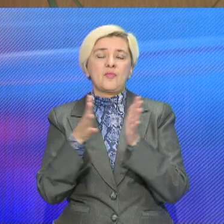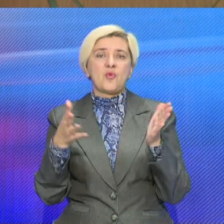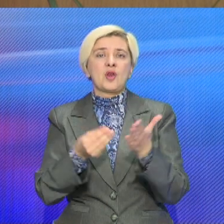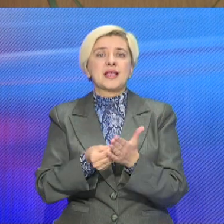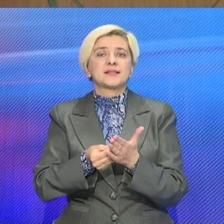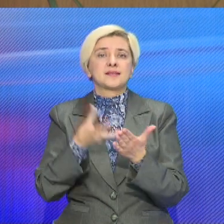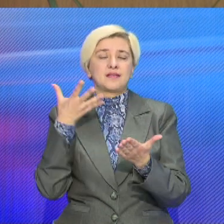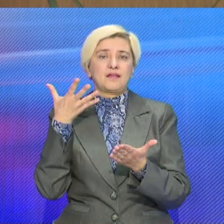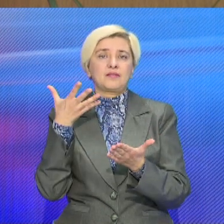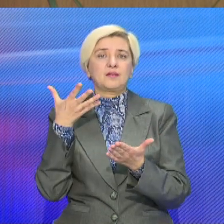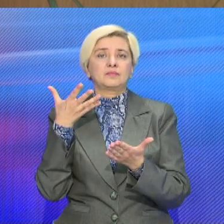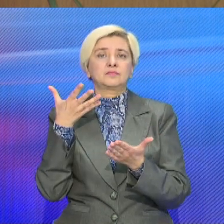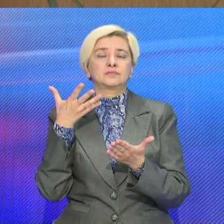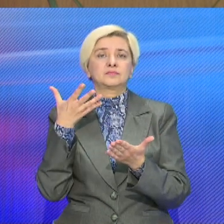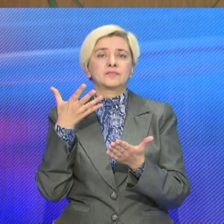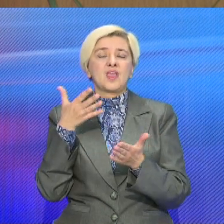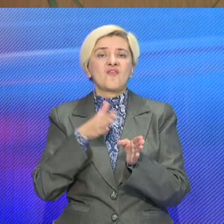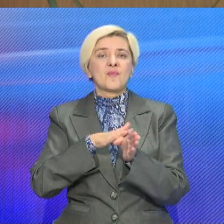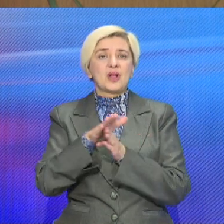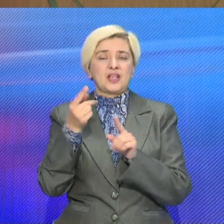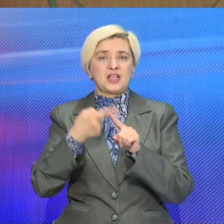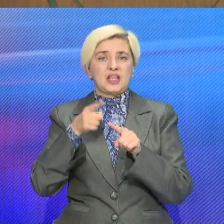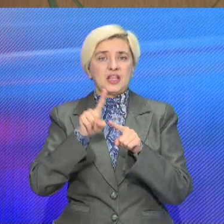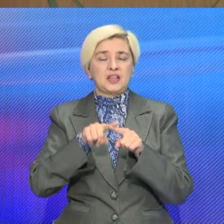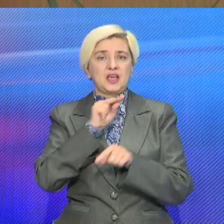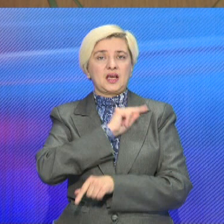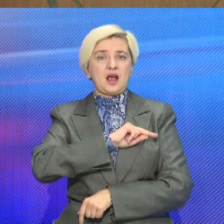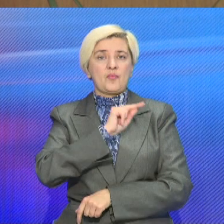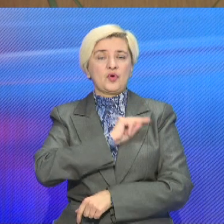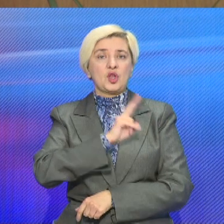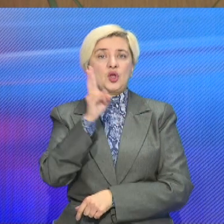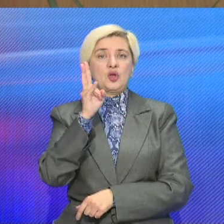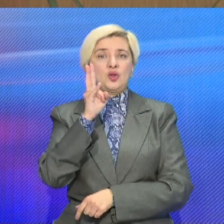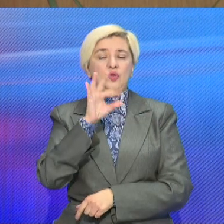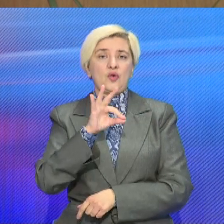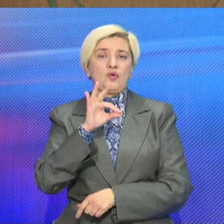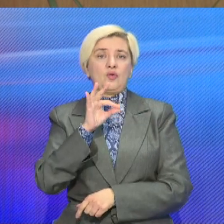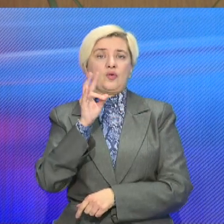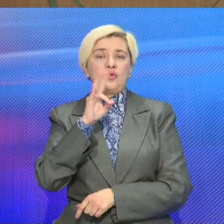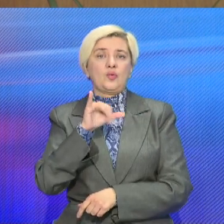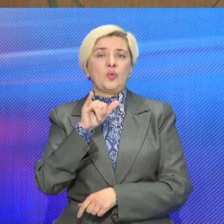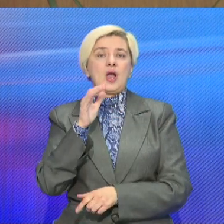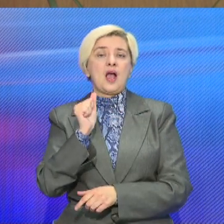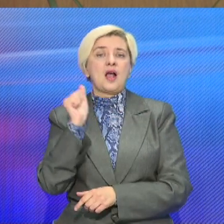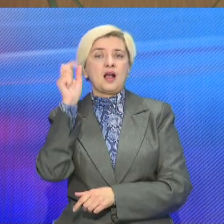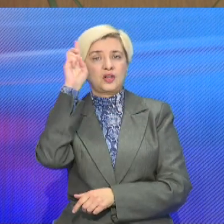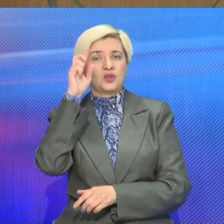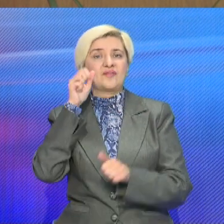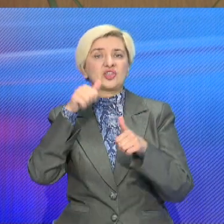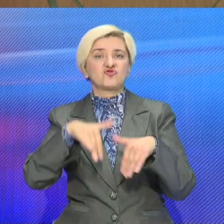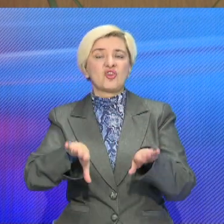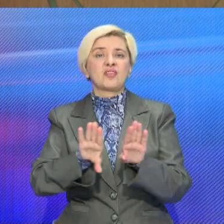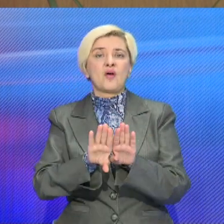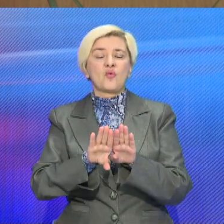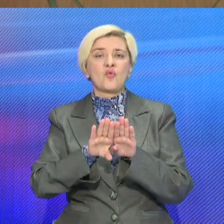ценят вот выполнение данных работ. Ну, а государство решает такую